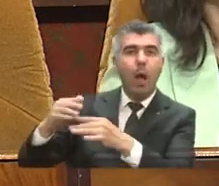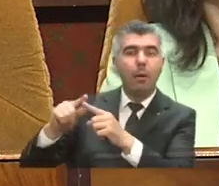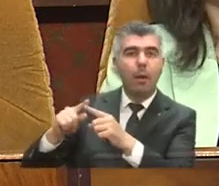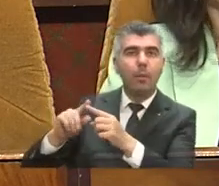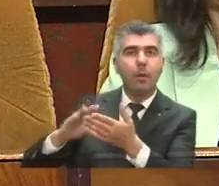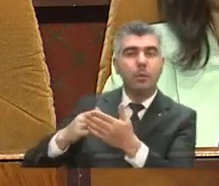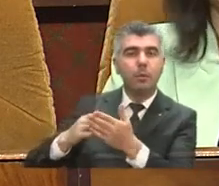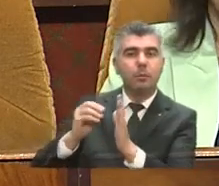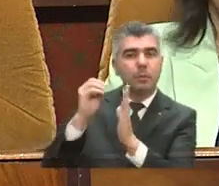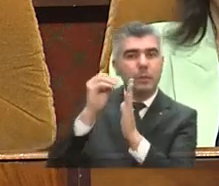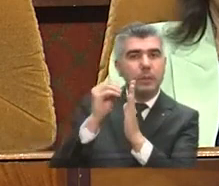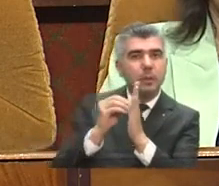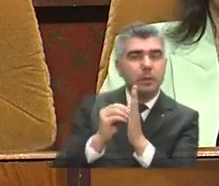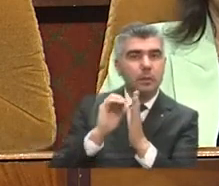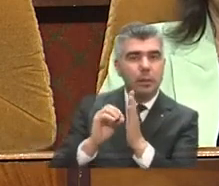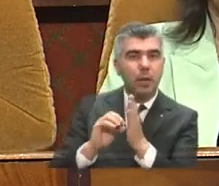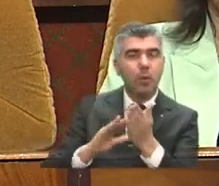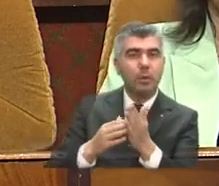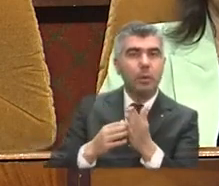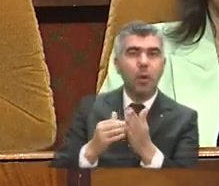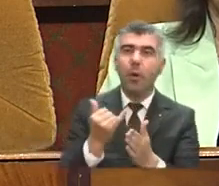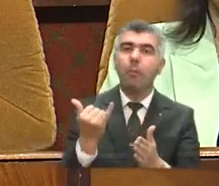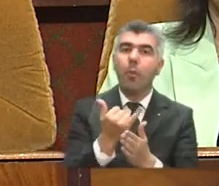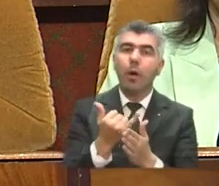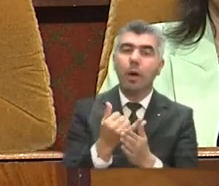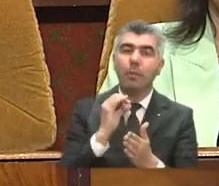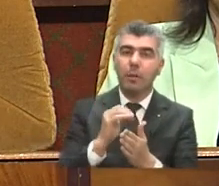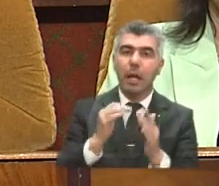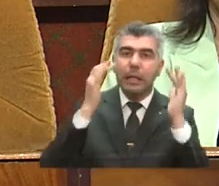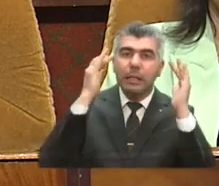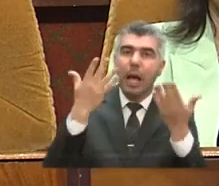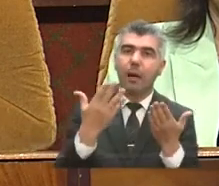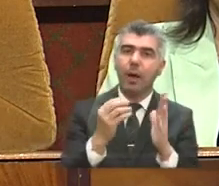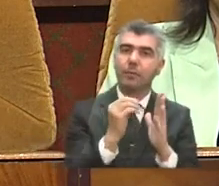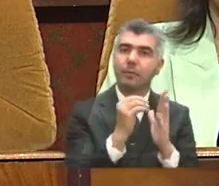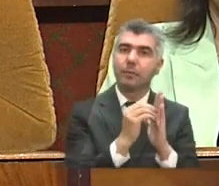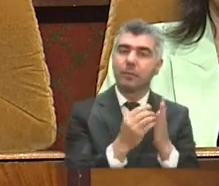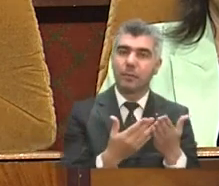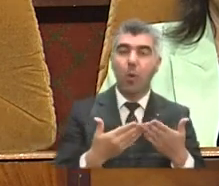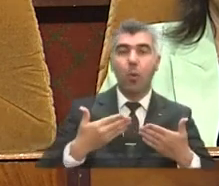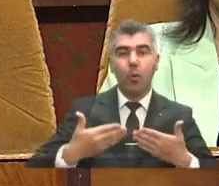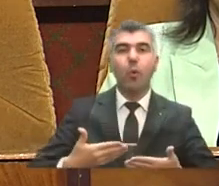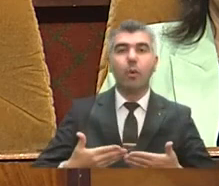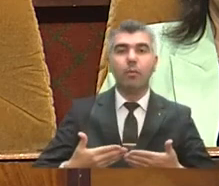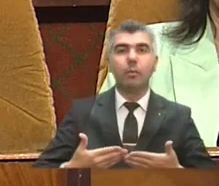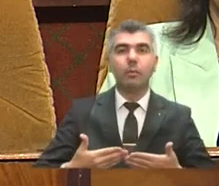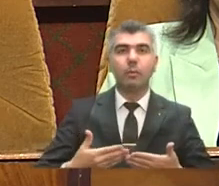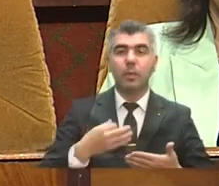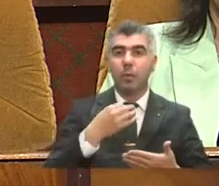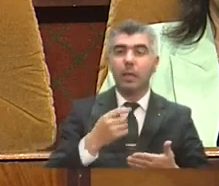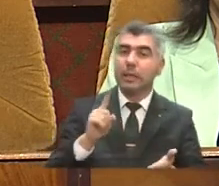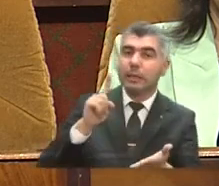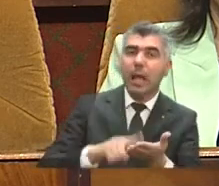الكبير ديالو مجي بفضل الثقافة. واليوم ما كرهناش ماشي